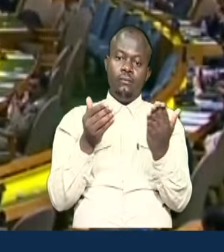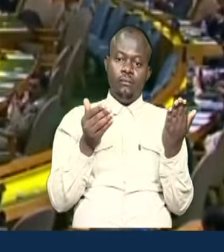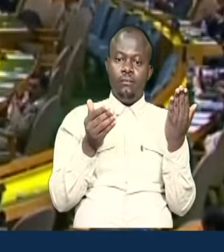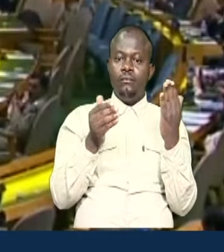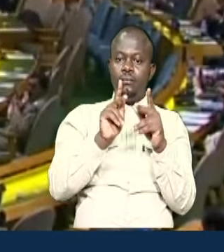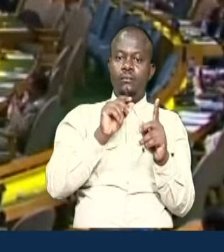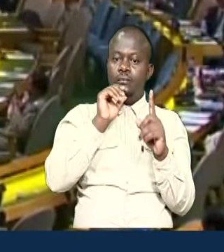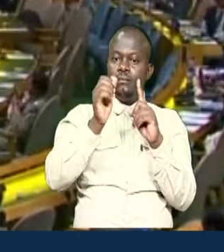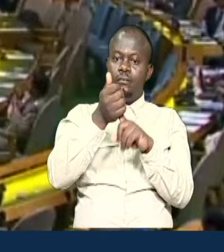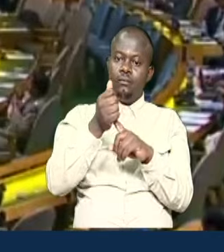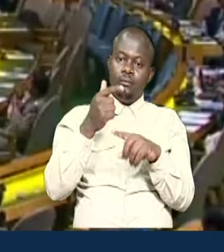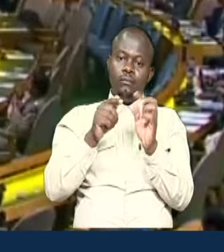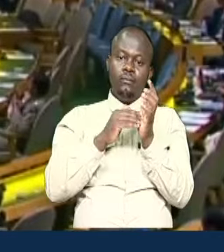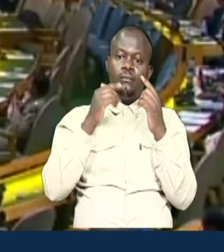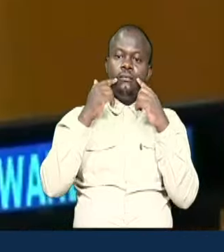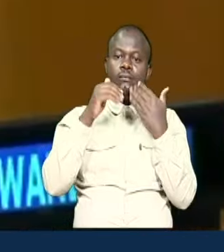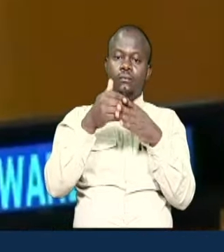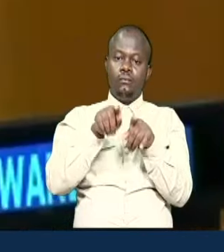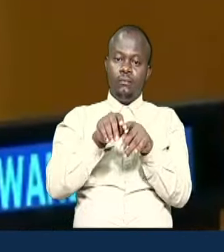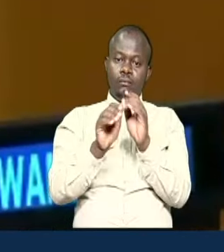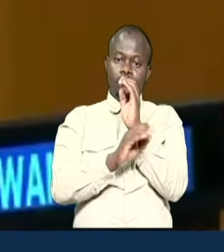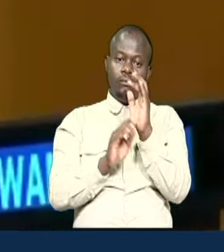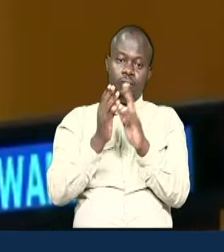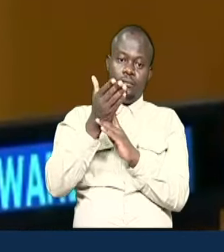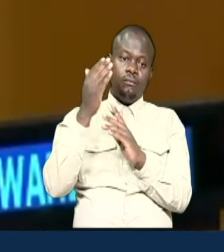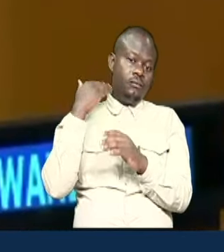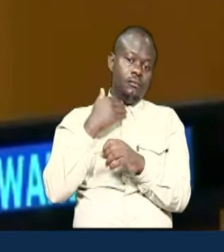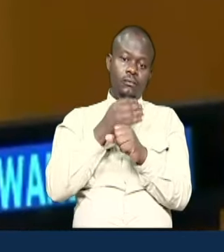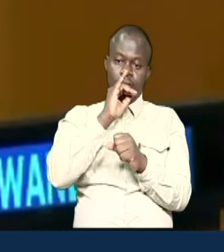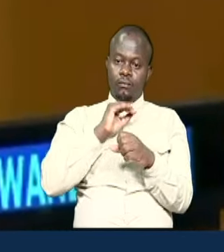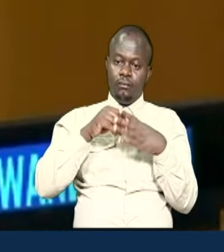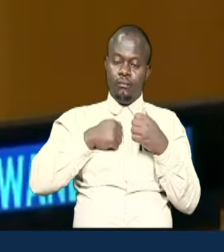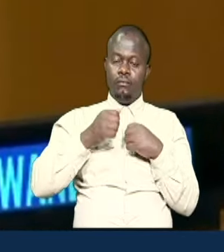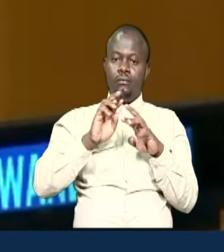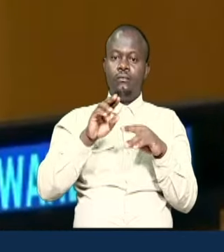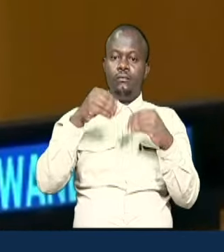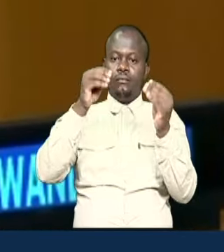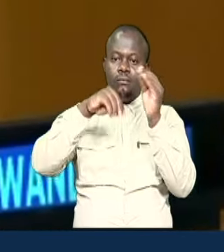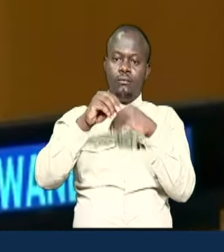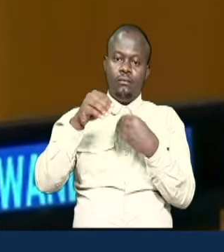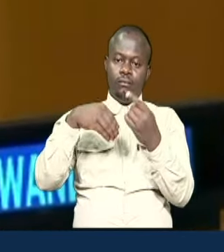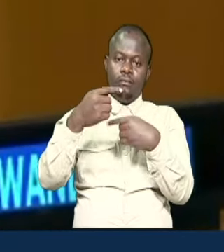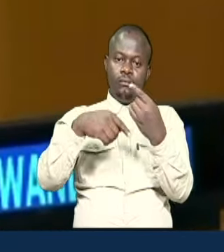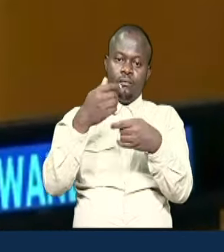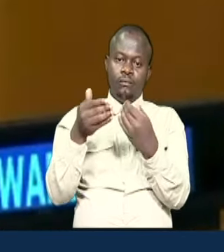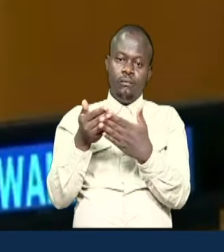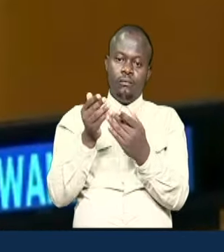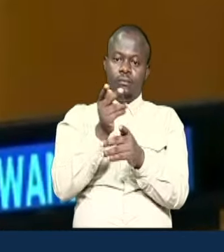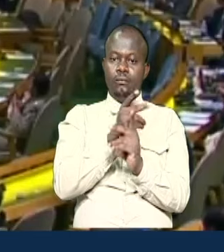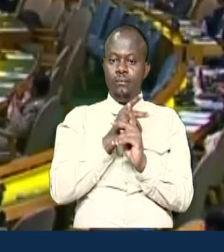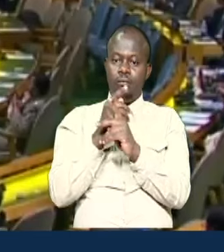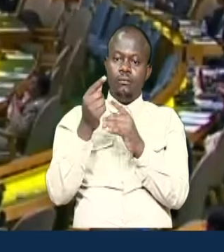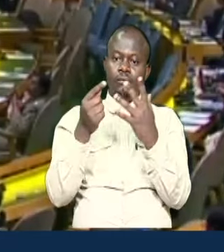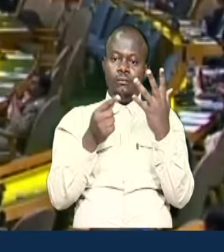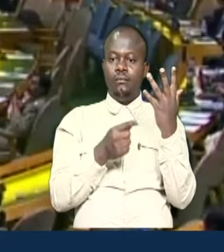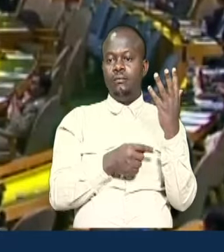ataragirwaho. Ruvuga ko nk'igihugu cyanyuze muri Jenoside yakorewe Abatutsi mu Rwanda rwiteguye gutanga umusanzu wo gukomeza kubungabunga amahoro. Ibi